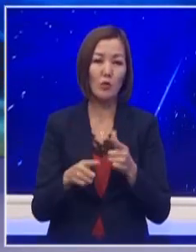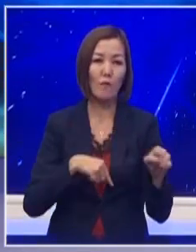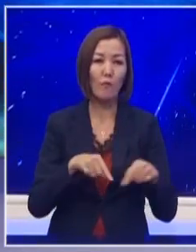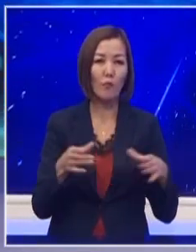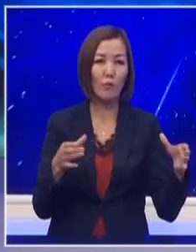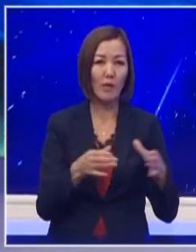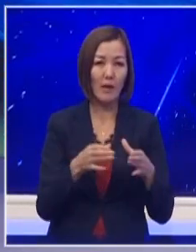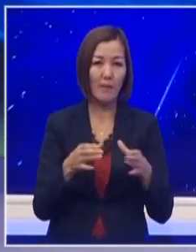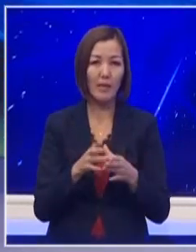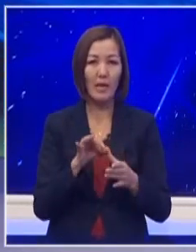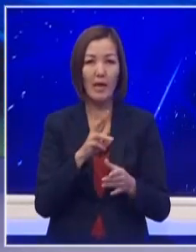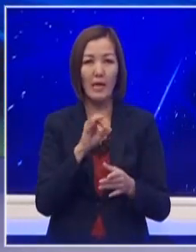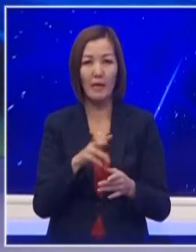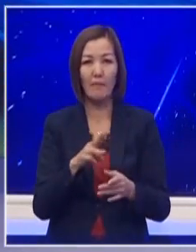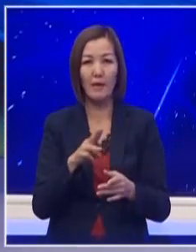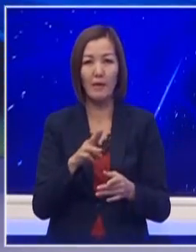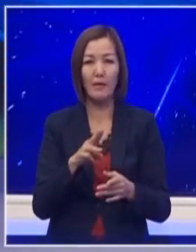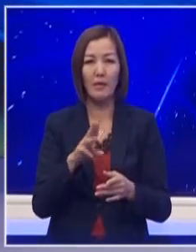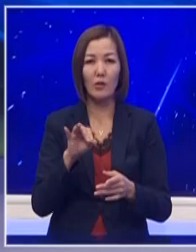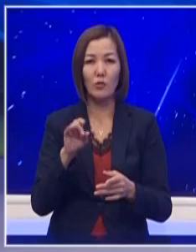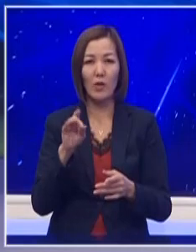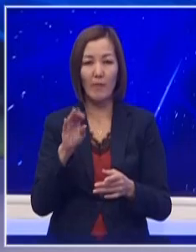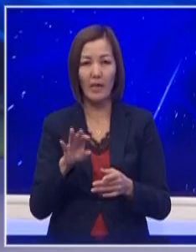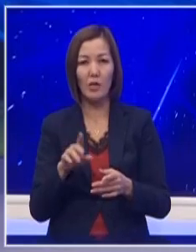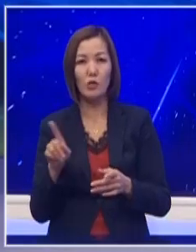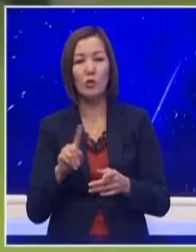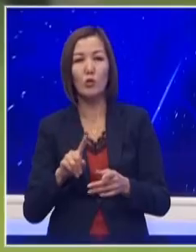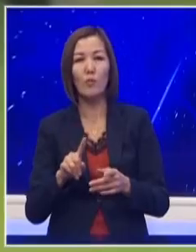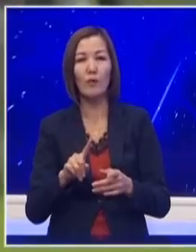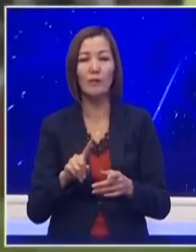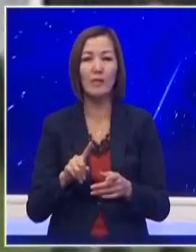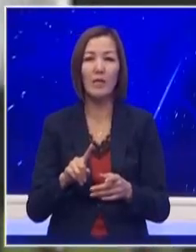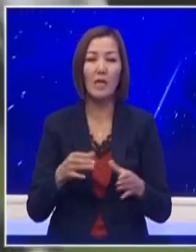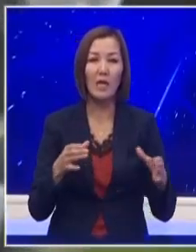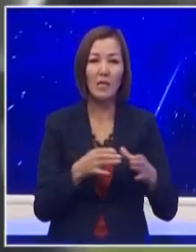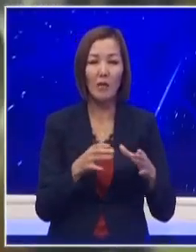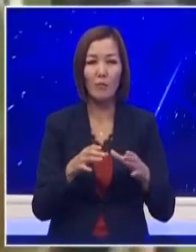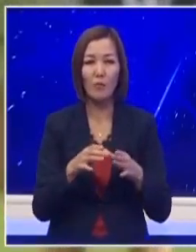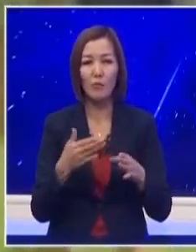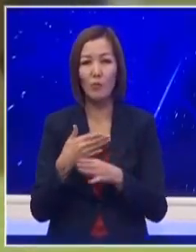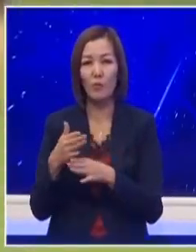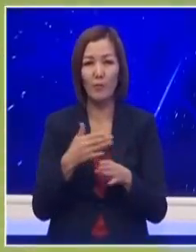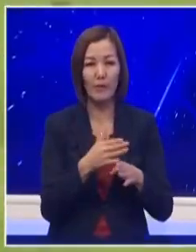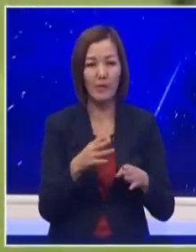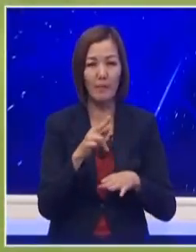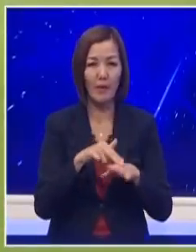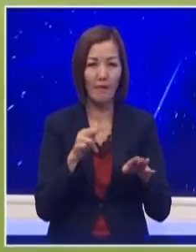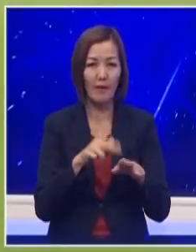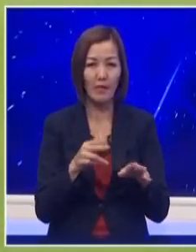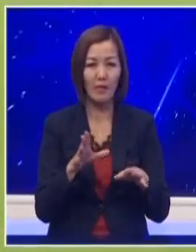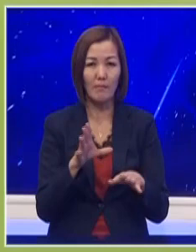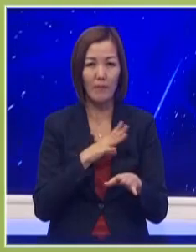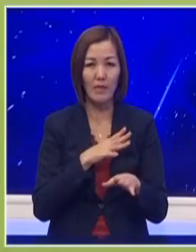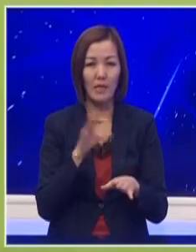командами арема и персибая сурабая чтобы разогнать толпу представителей правоохранительных органов